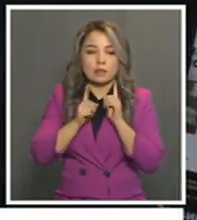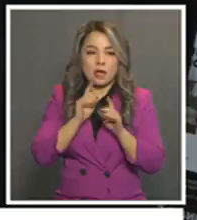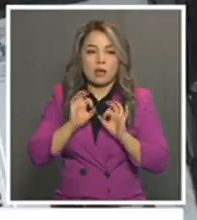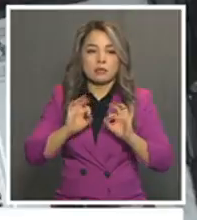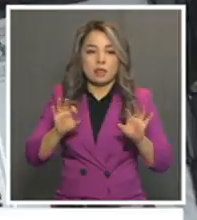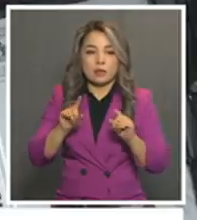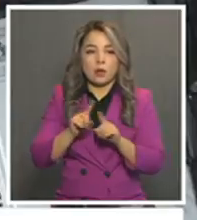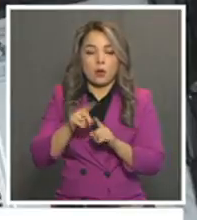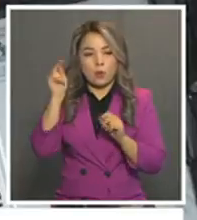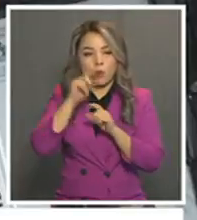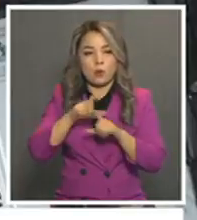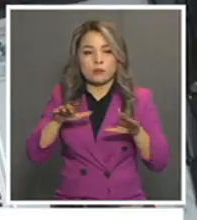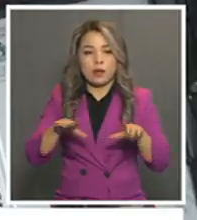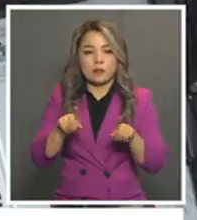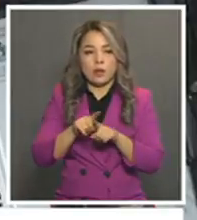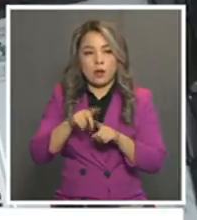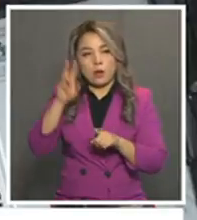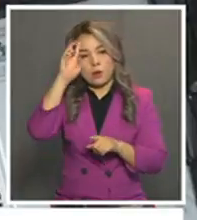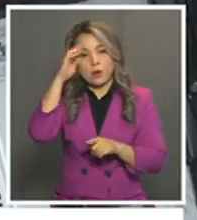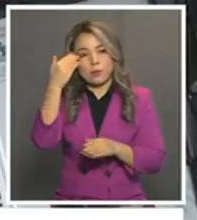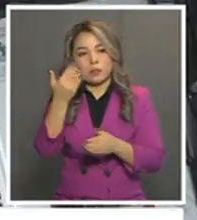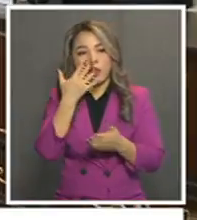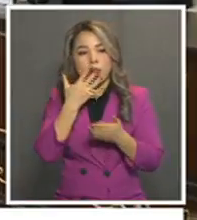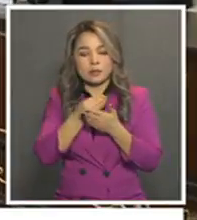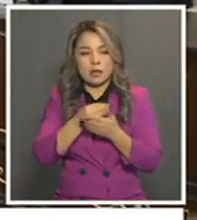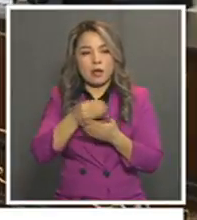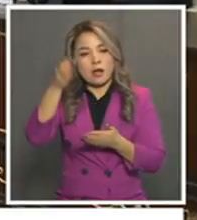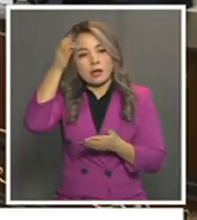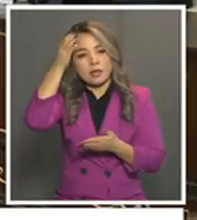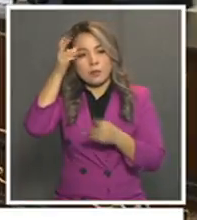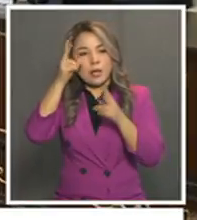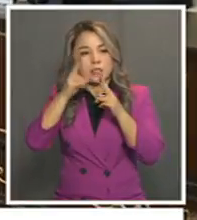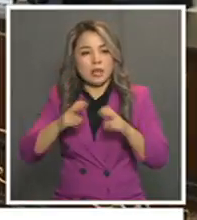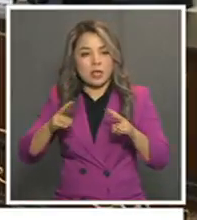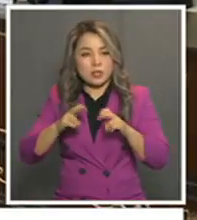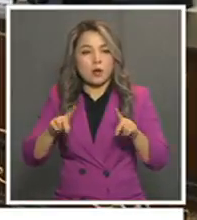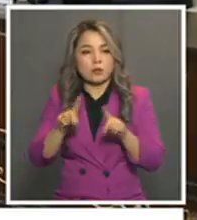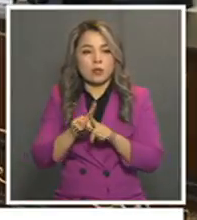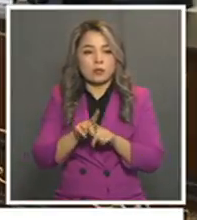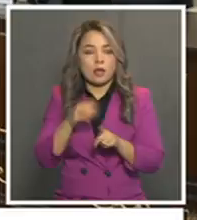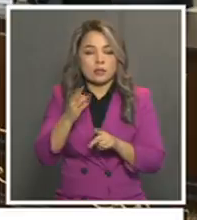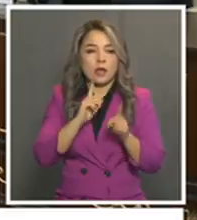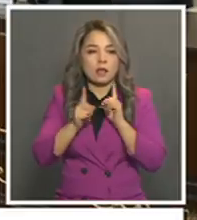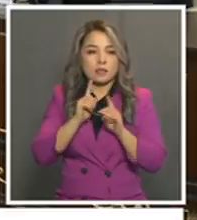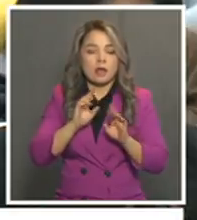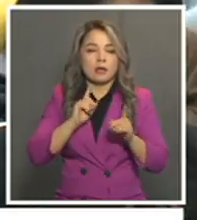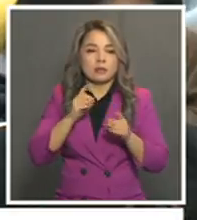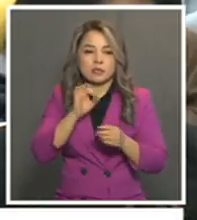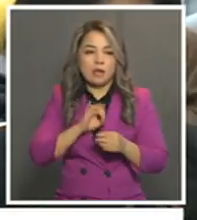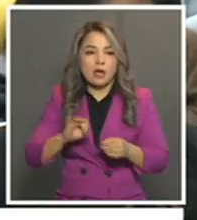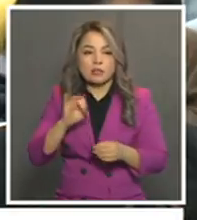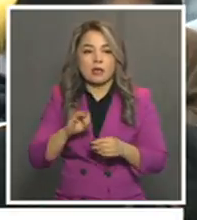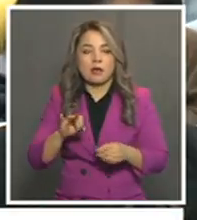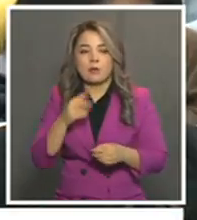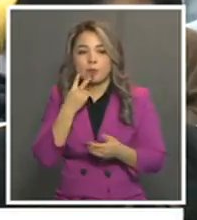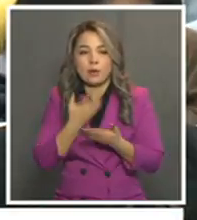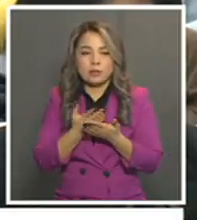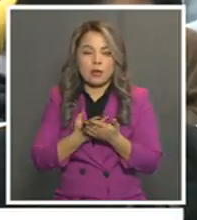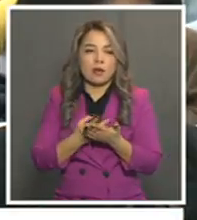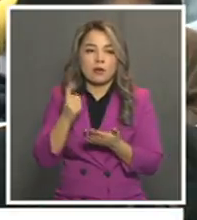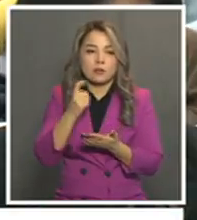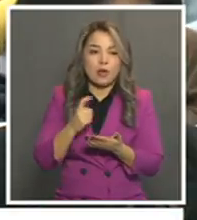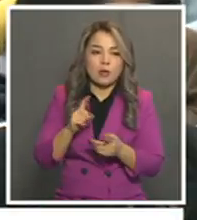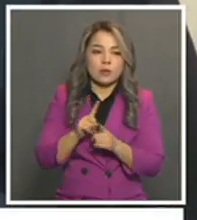биыл оқу орындарында гуманитарлық саладағы ғылыми зерттеулерді талдау, талқылау, тарихнама мен деректануды жіті